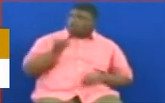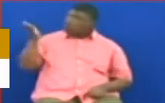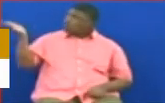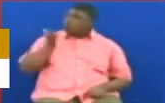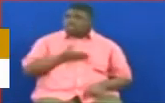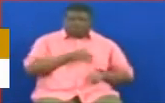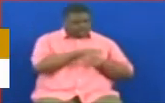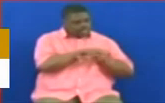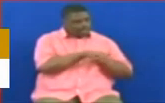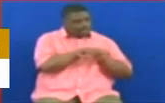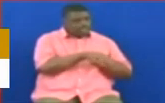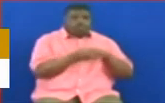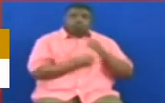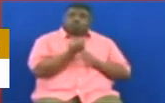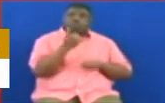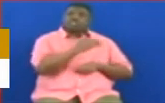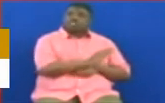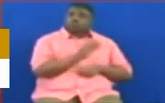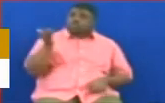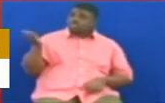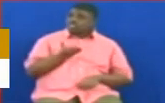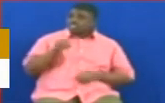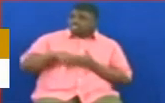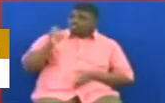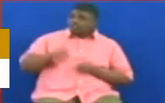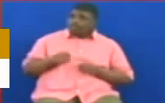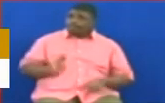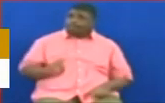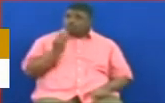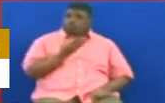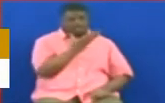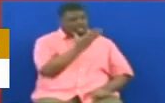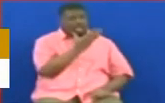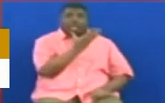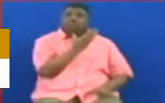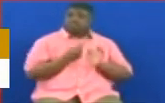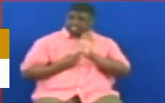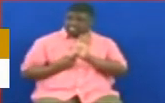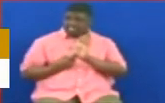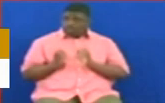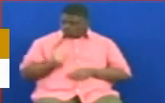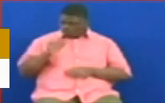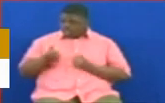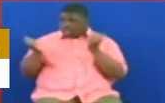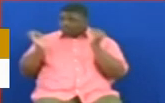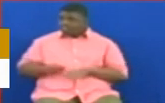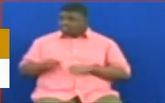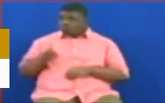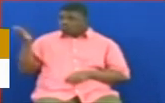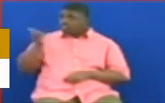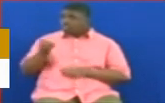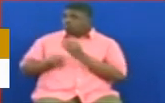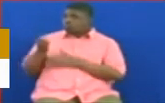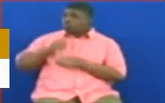nje, tulikuwa tunaagiza samaki kutoka nje zenye thamani ya shilingi bilioni 56. Leo hii mwaka umeisha, tumeagiza samaki kutoka